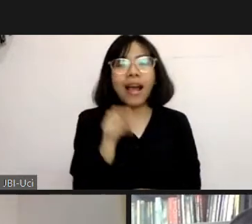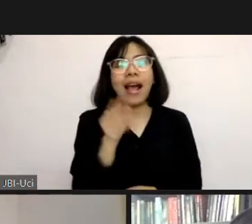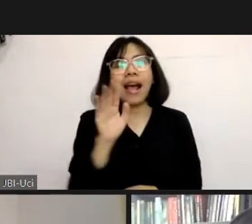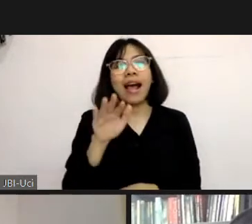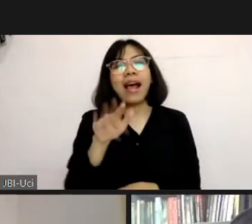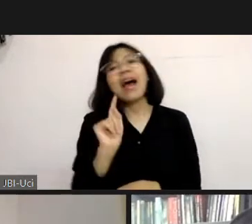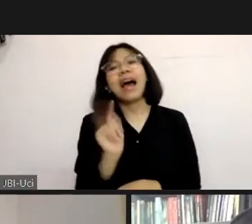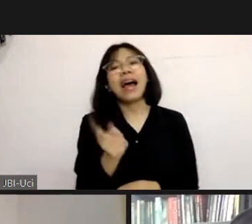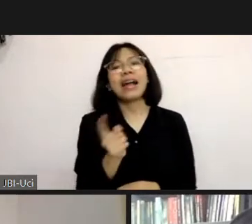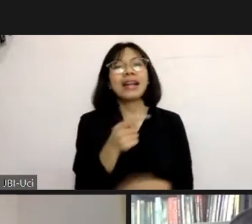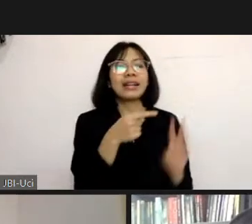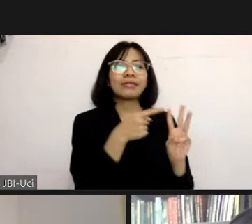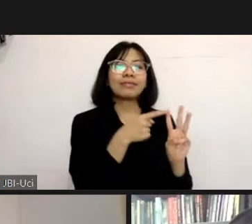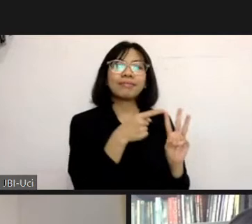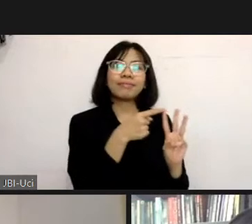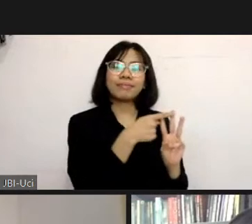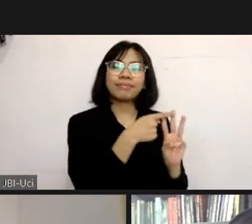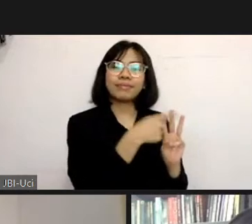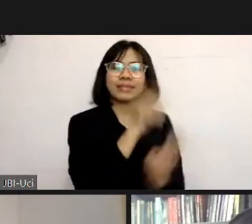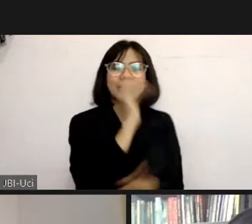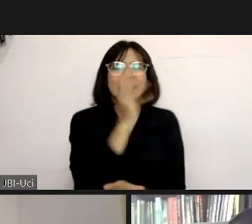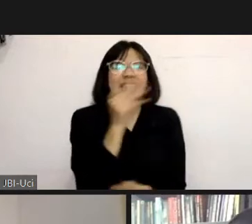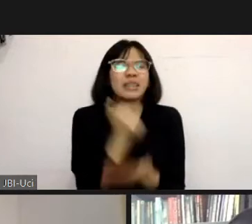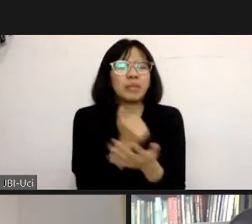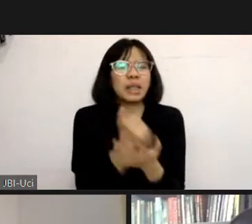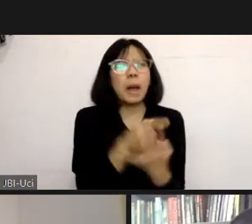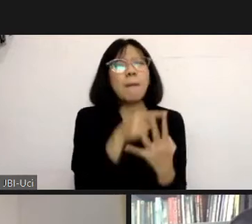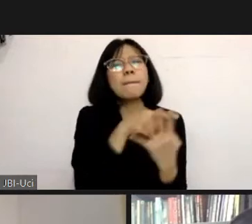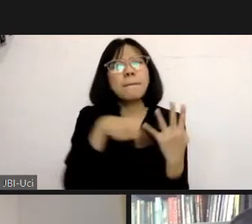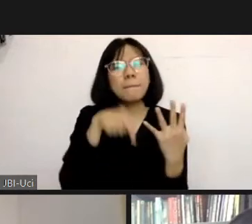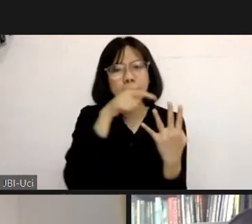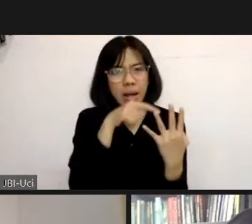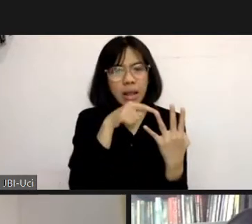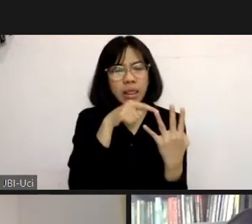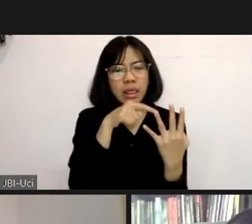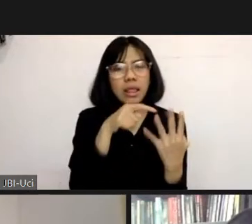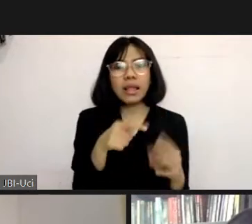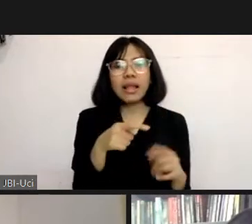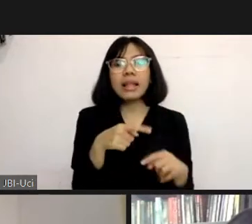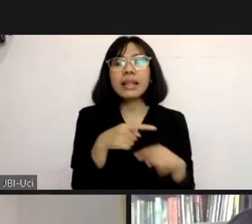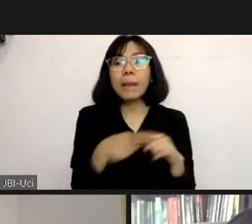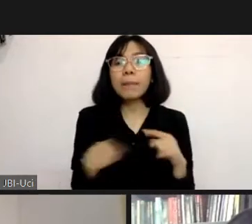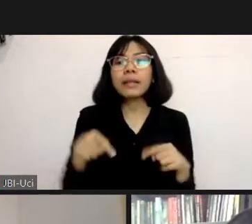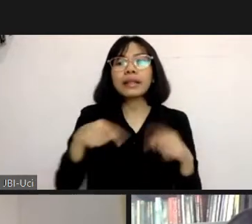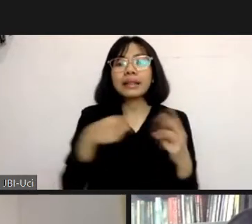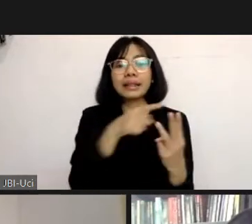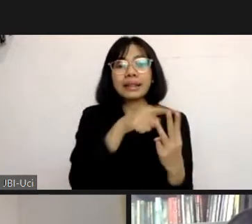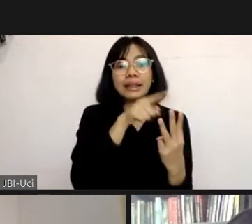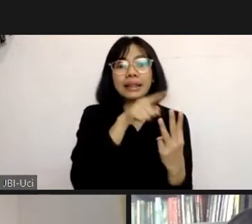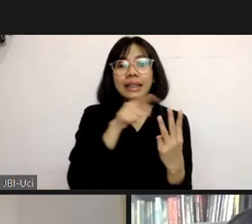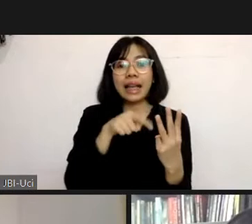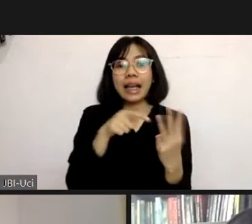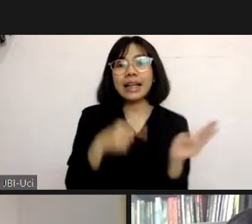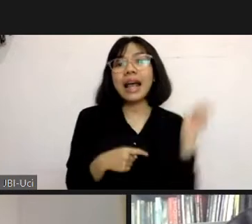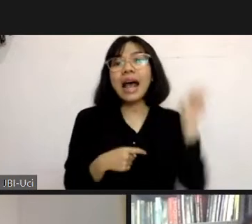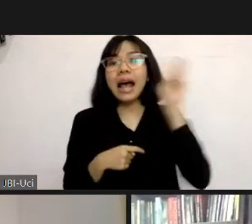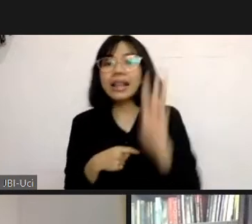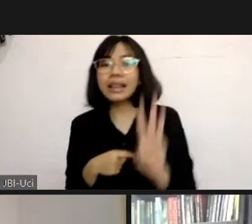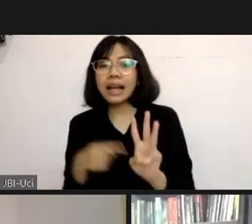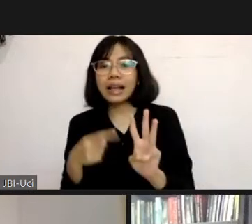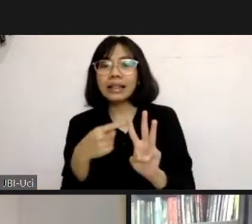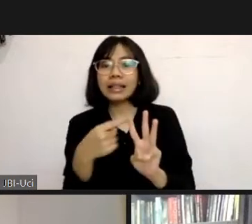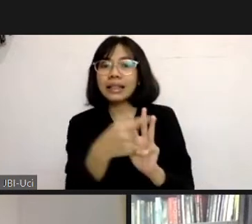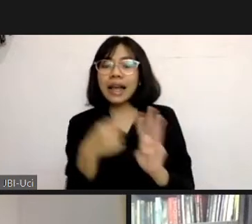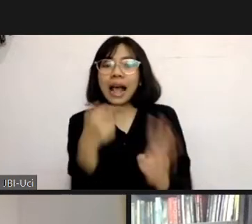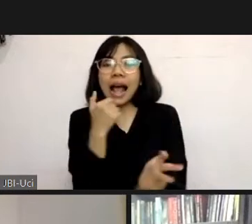3 orang narasumber, sebetulnya ada 4. Jadi 3 orang yang sudah hadir kali ini itu semuanya berada di Indonesia,